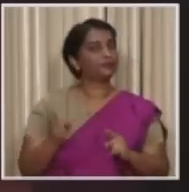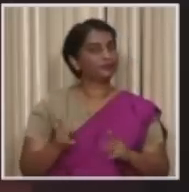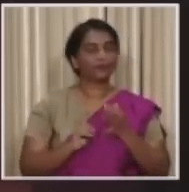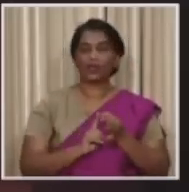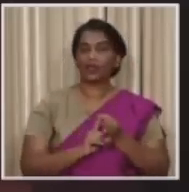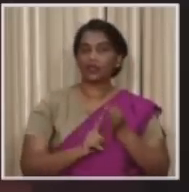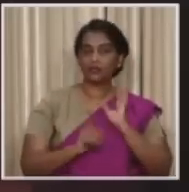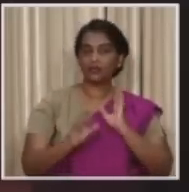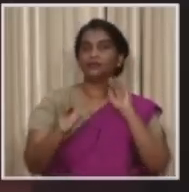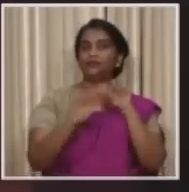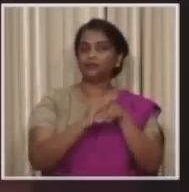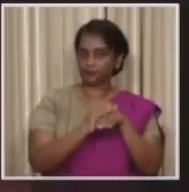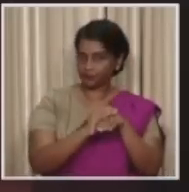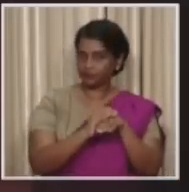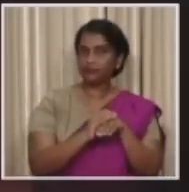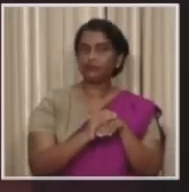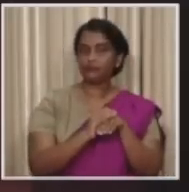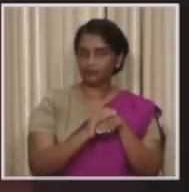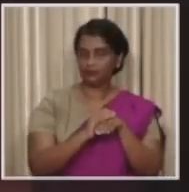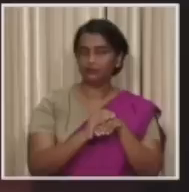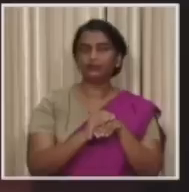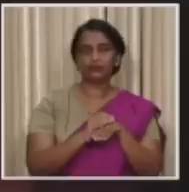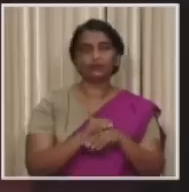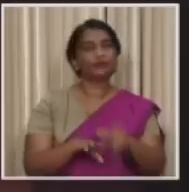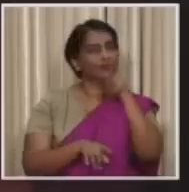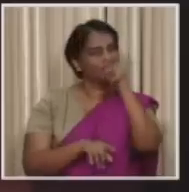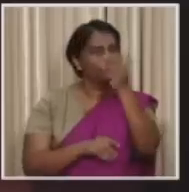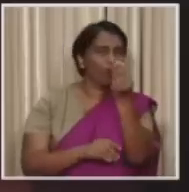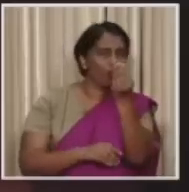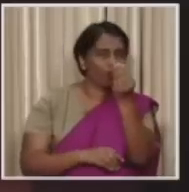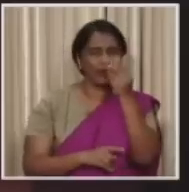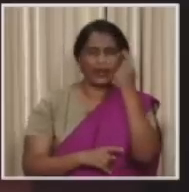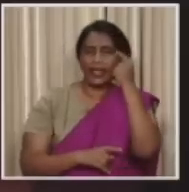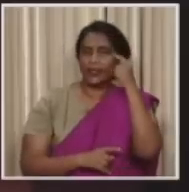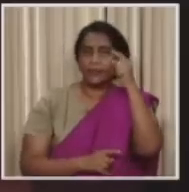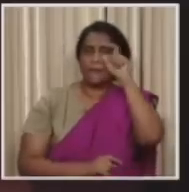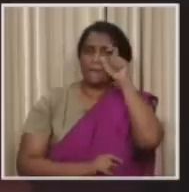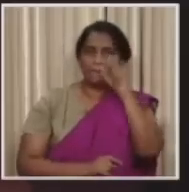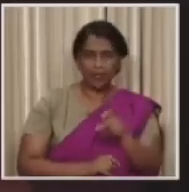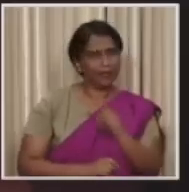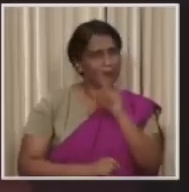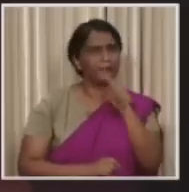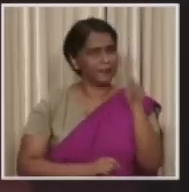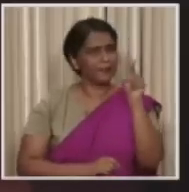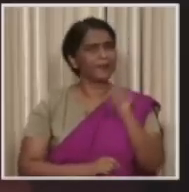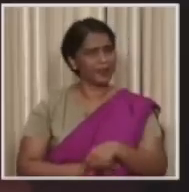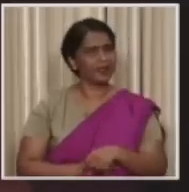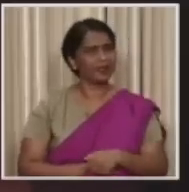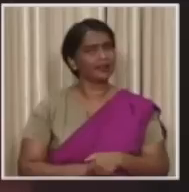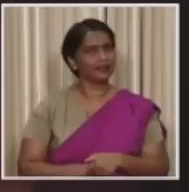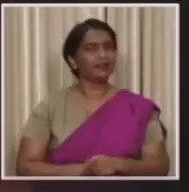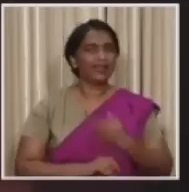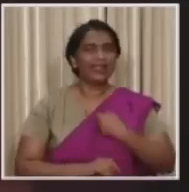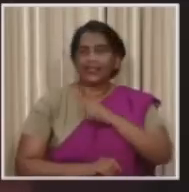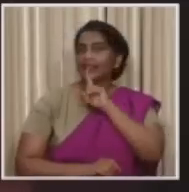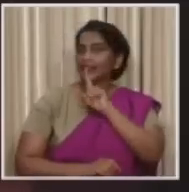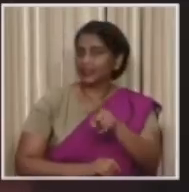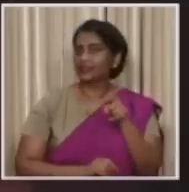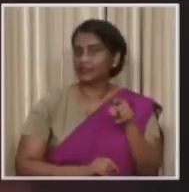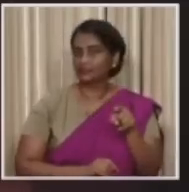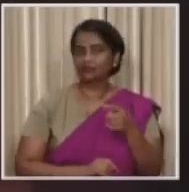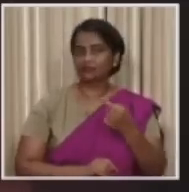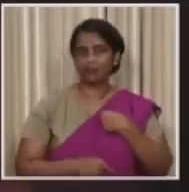සභාපති ධූරයේ දරනවා නම් ඒක ඔබතුමාම පොඩ්ඩක් සාධාරණව හිතලා බලන එක වැරදි. ඒකයි මම කියන්නේ. මම